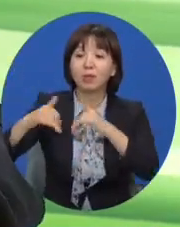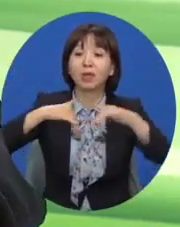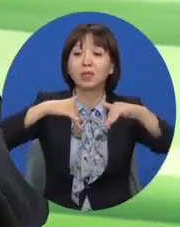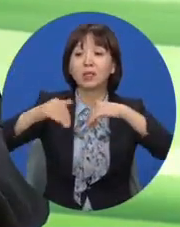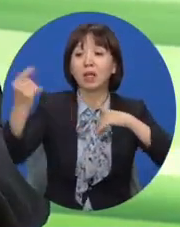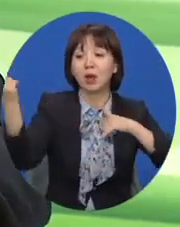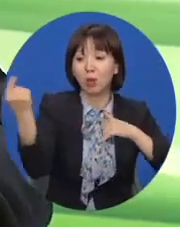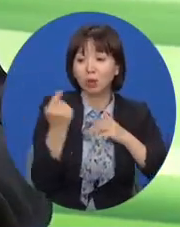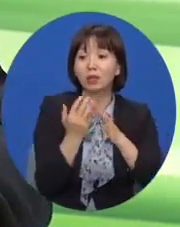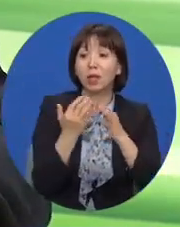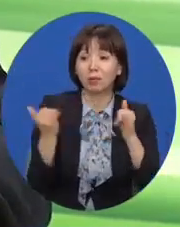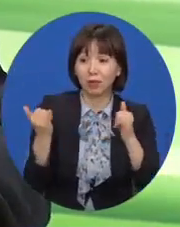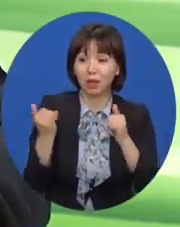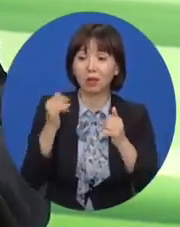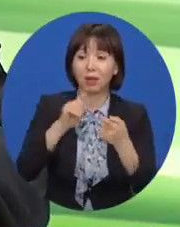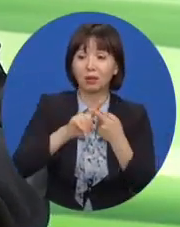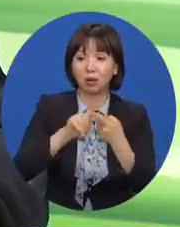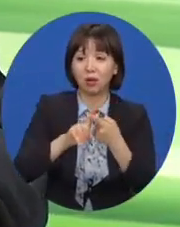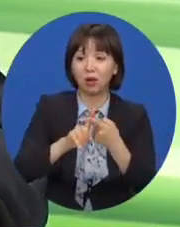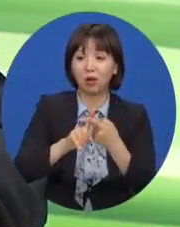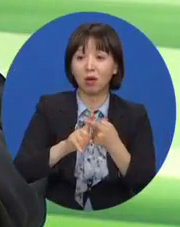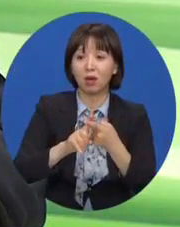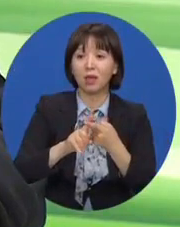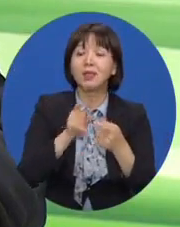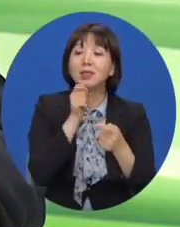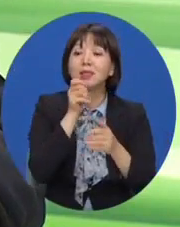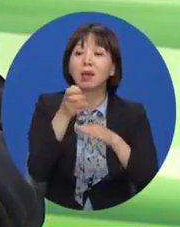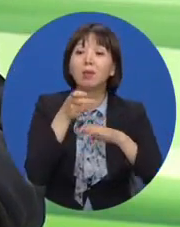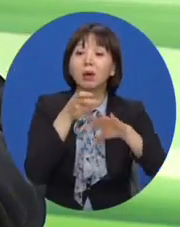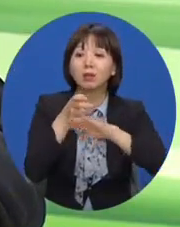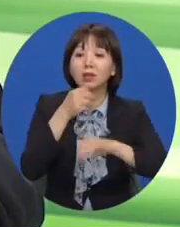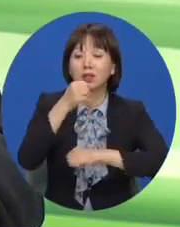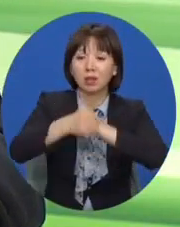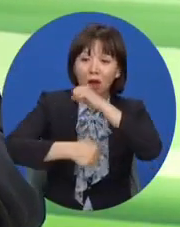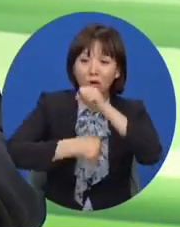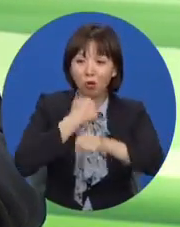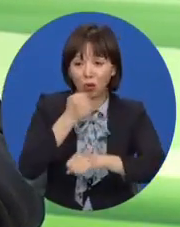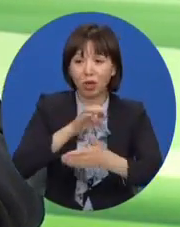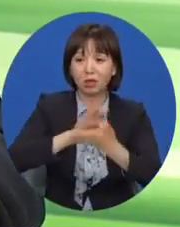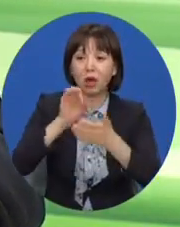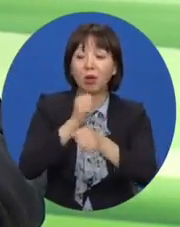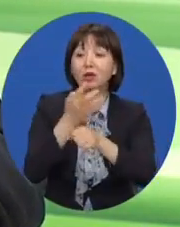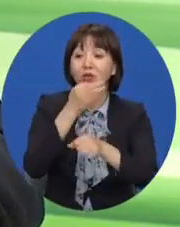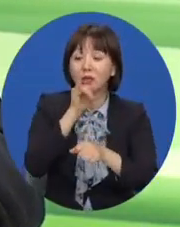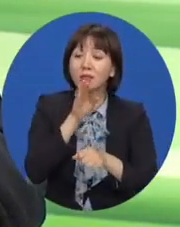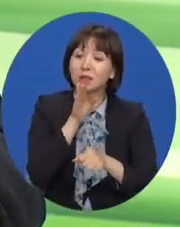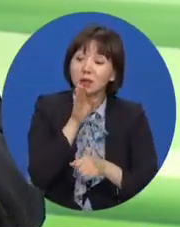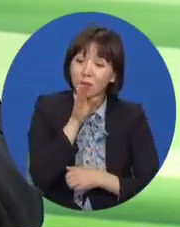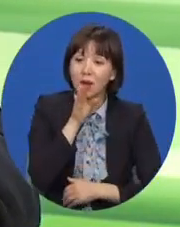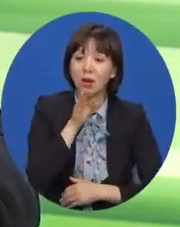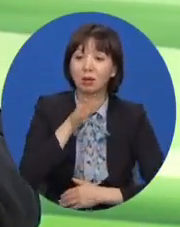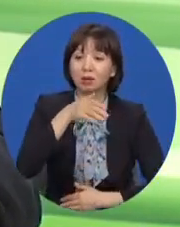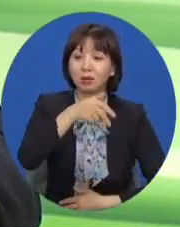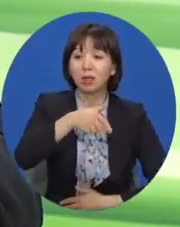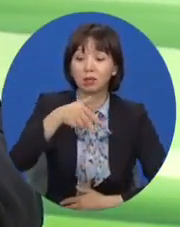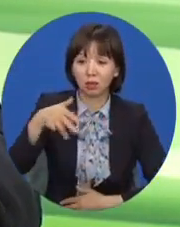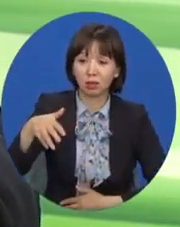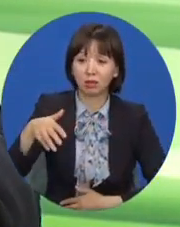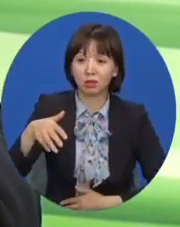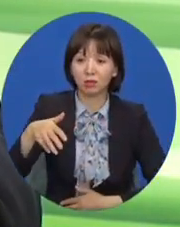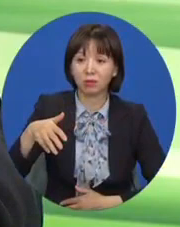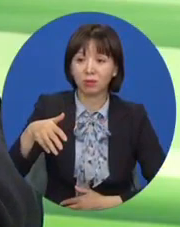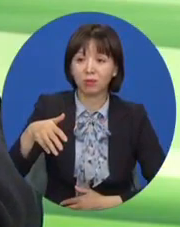하는 사람이라든가 이런 사람들이 시내 버스를 자유자재로 타고 다닐 수 있는 정말 제천은 그렇게